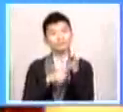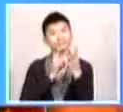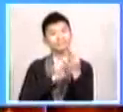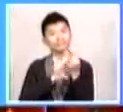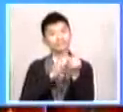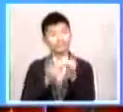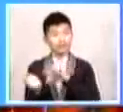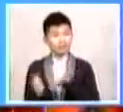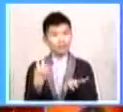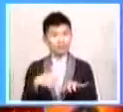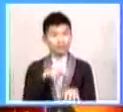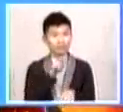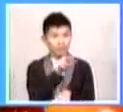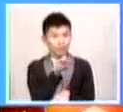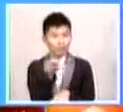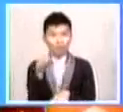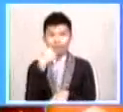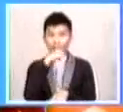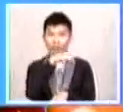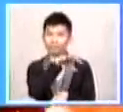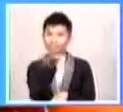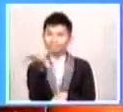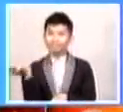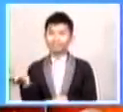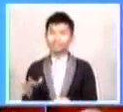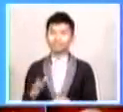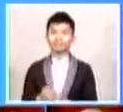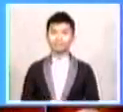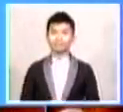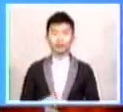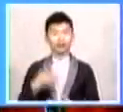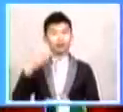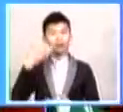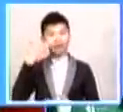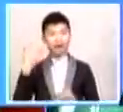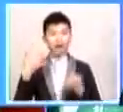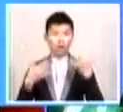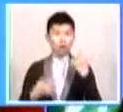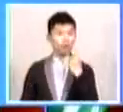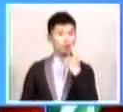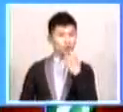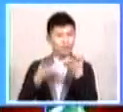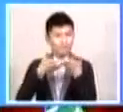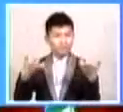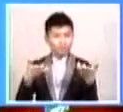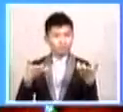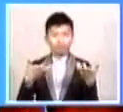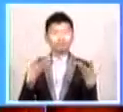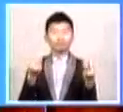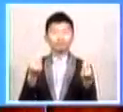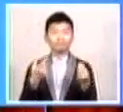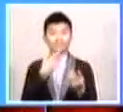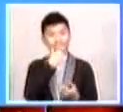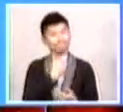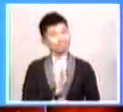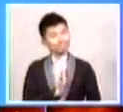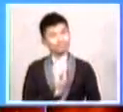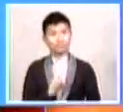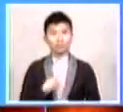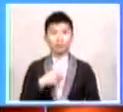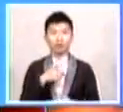社会的很多的角落看到了跨越蓝绿的慈悲心。我在无数的宗教